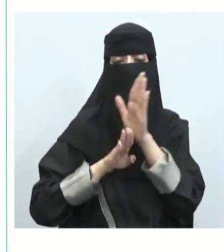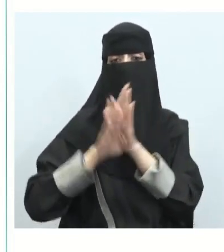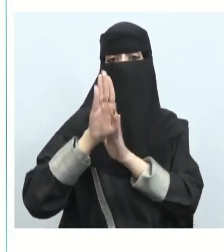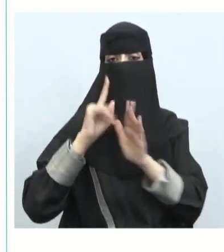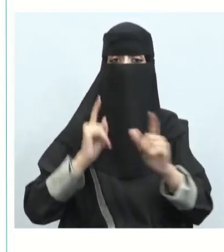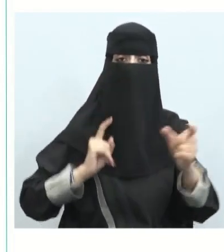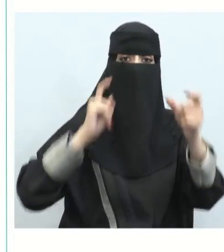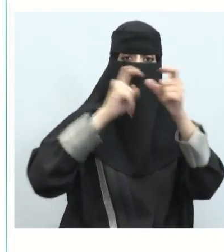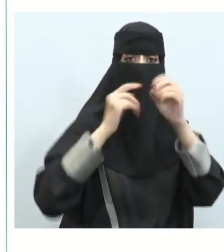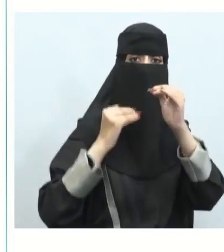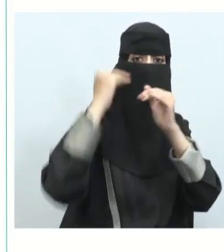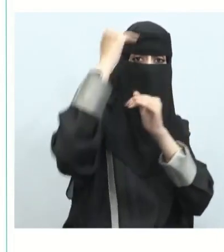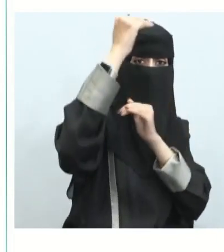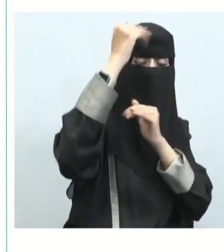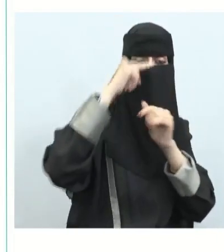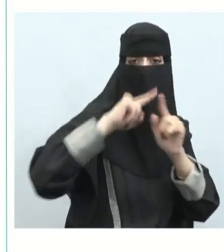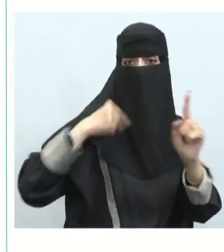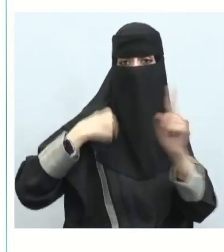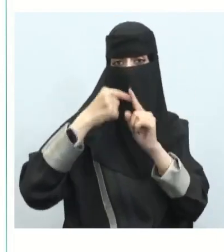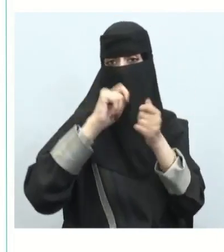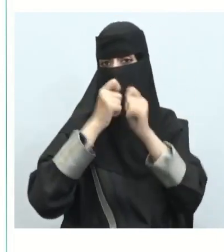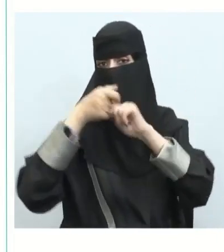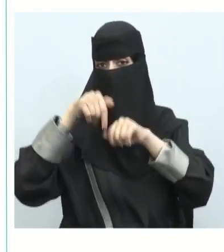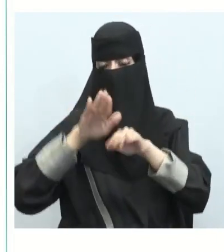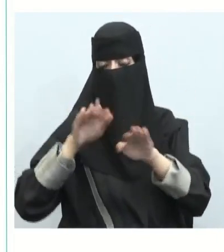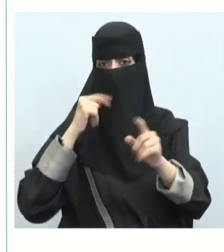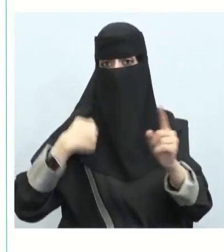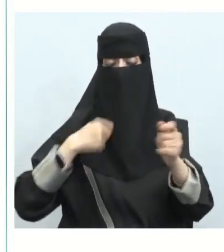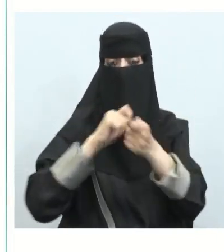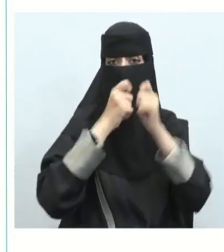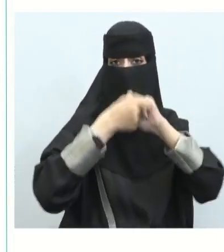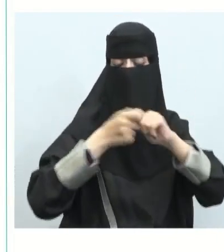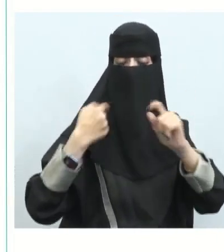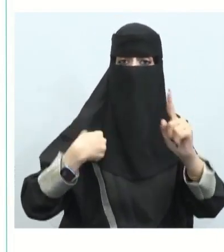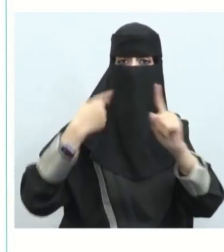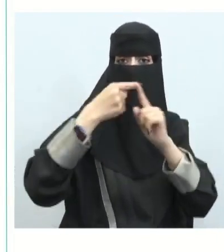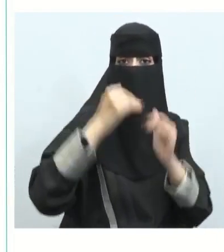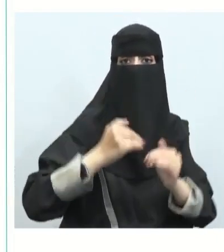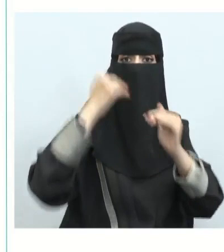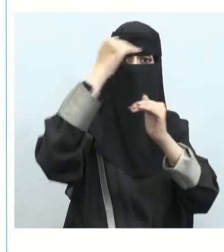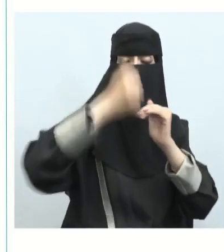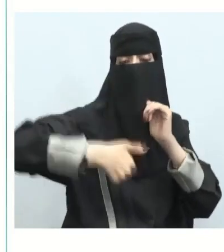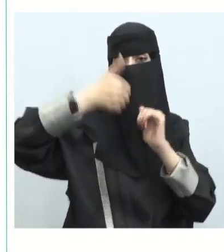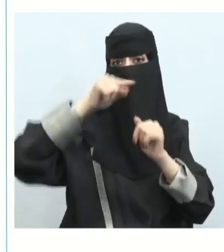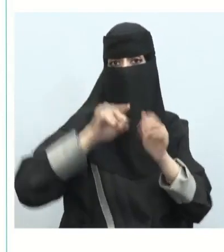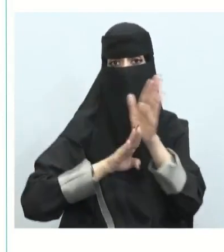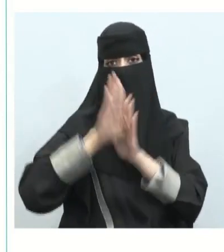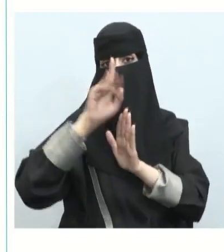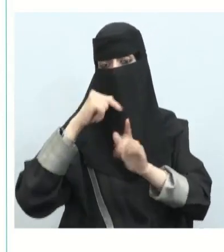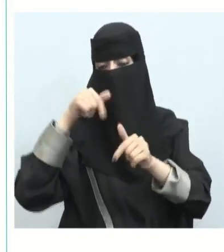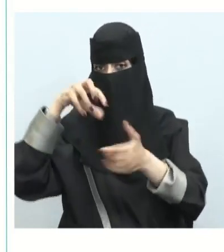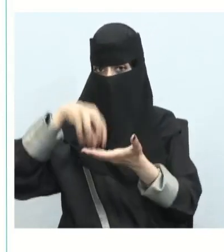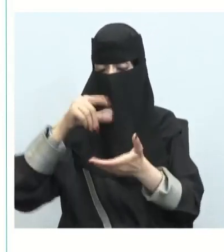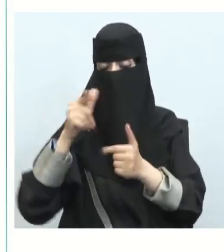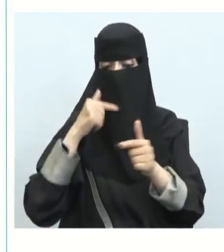الى درجه افضل ليس لا نهدف فقط للتغيير من اجل التغيير نهدف التغيير لاجل ننتقل الافضل لتحسين الظروف